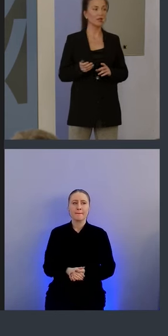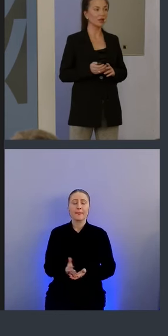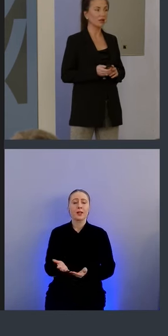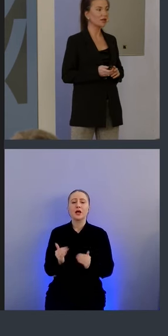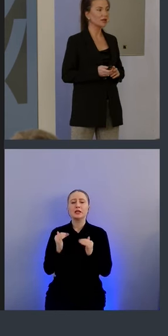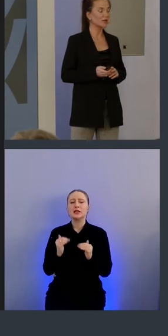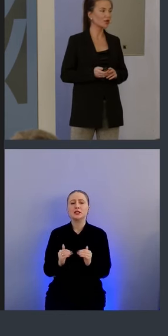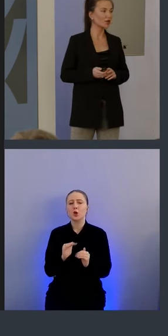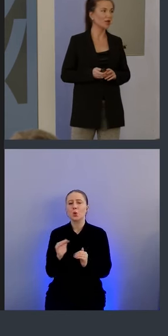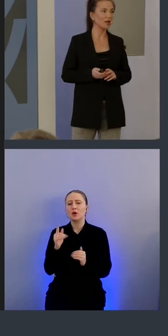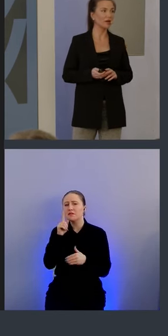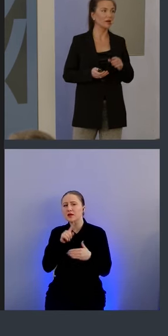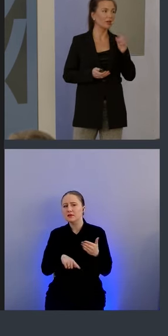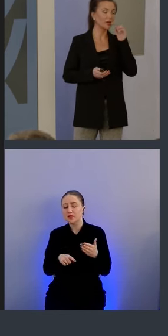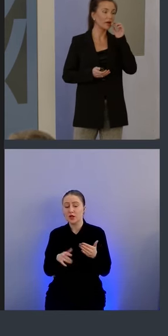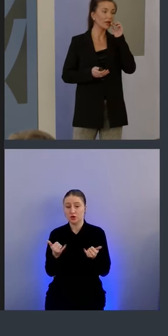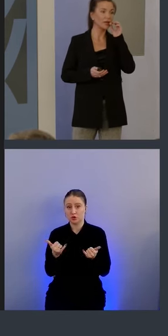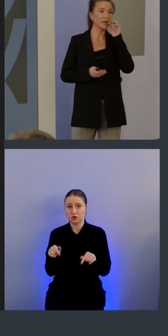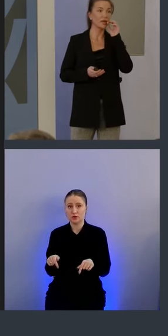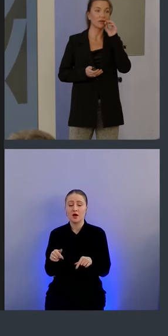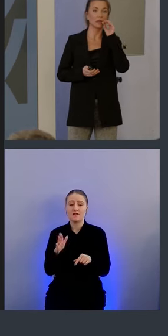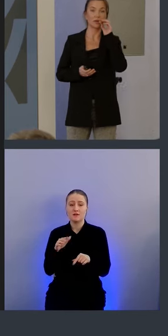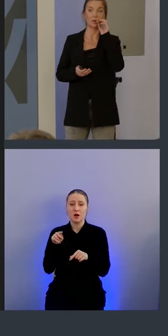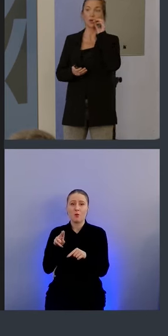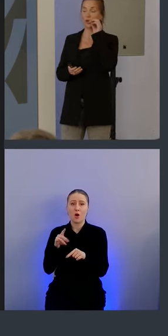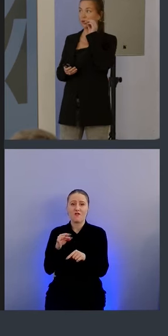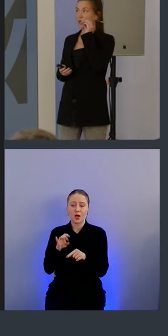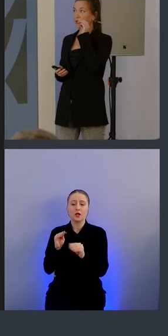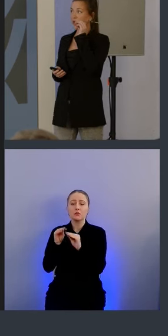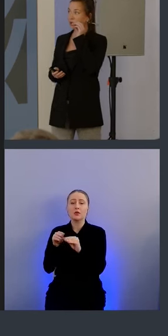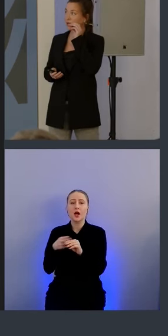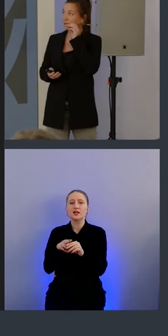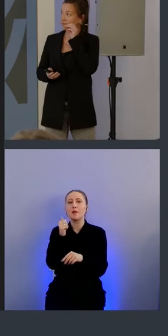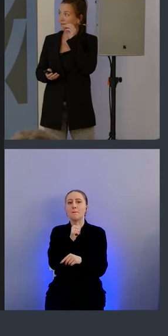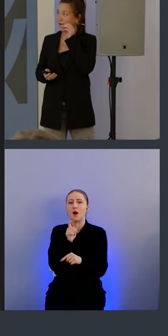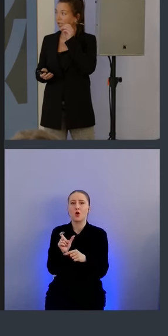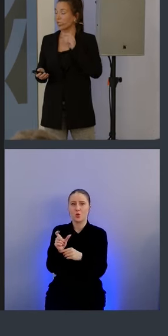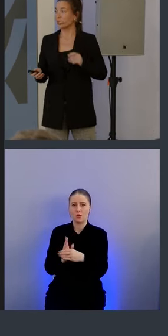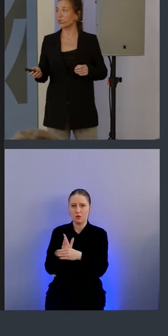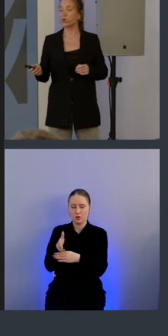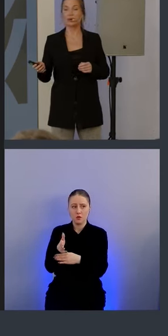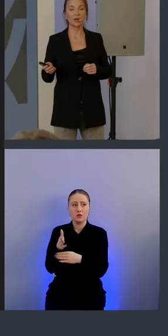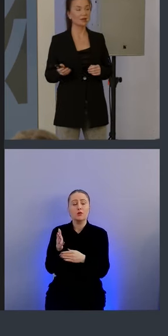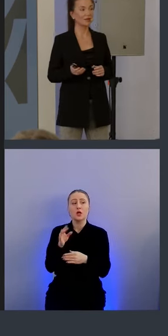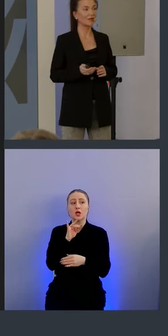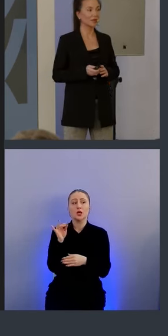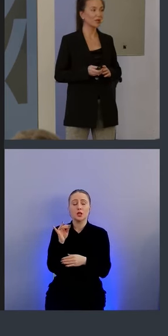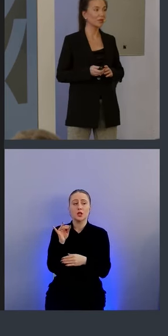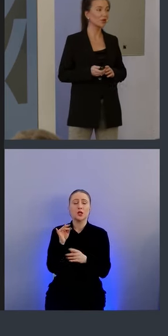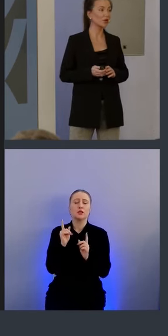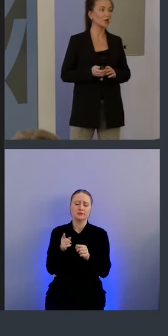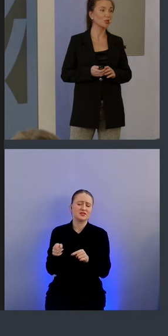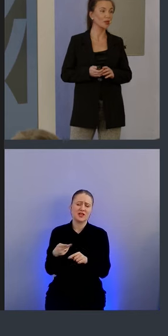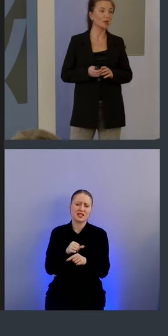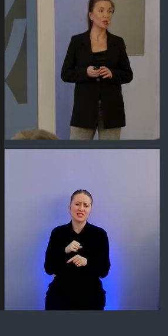Низкий уровень доверия на сегодняшний день в провайдере представлен парольной аутентификацией. Безусловно, это